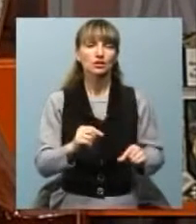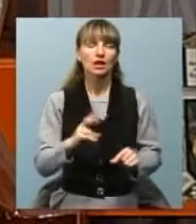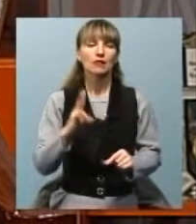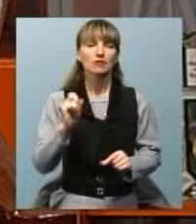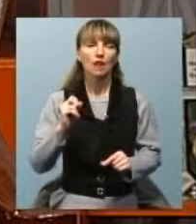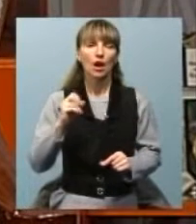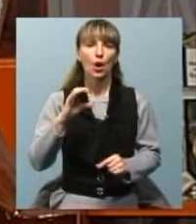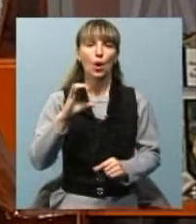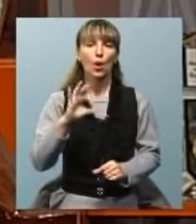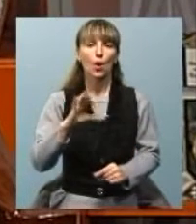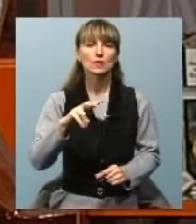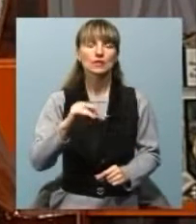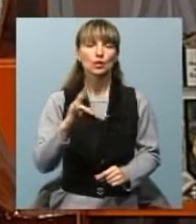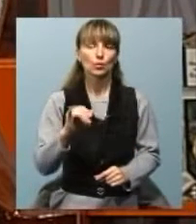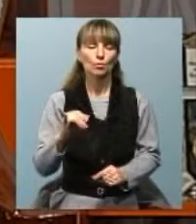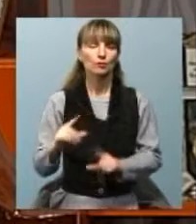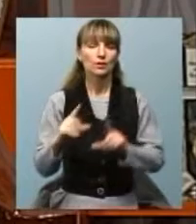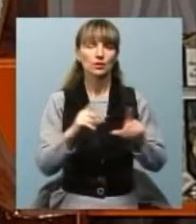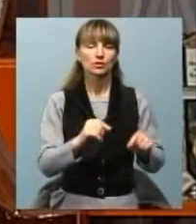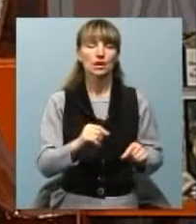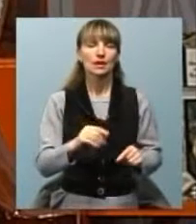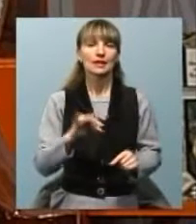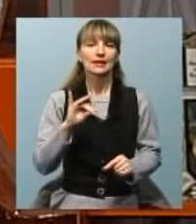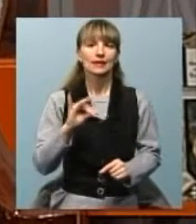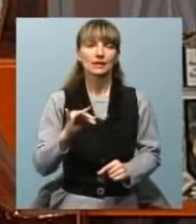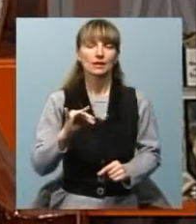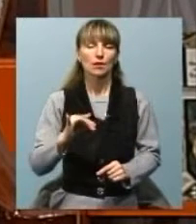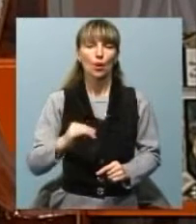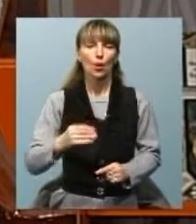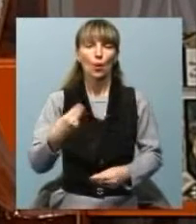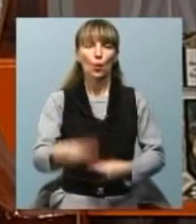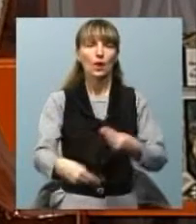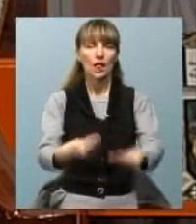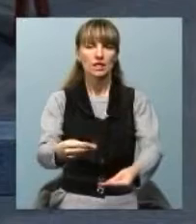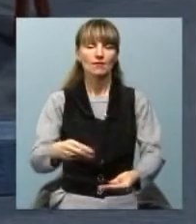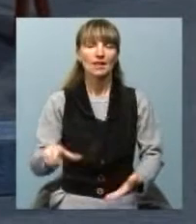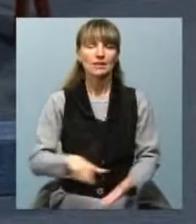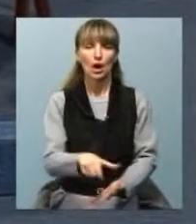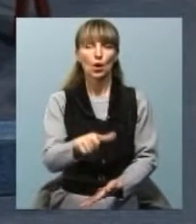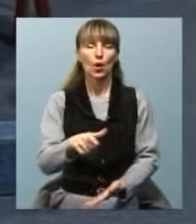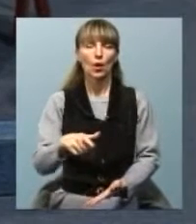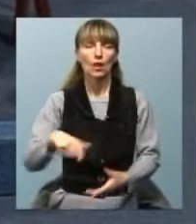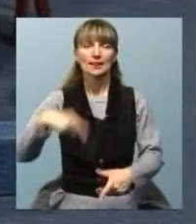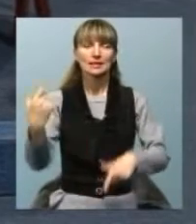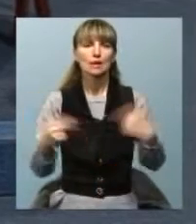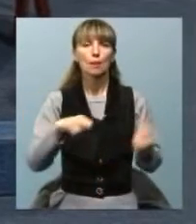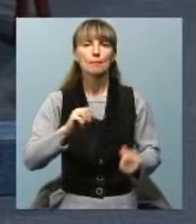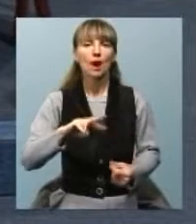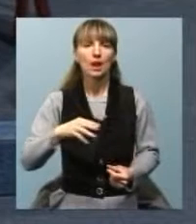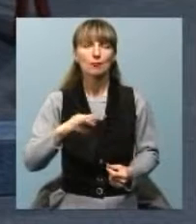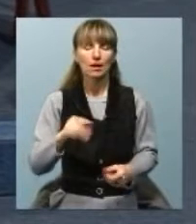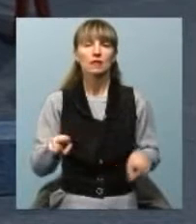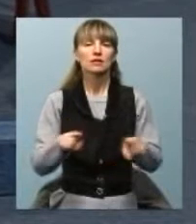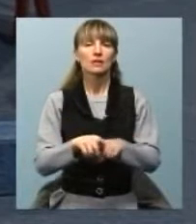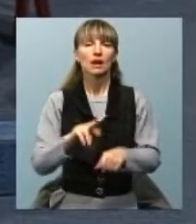миряни стеляли його дорогу листями пальми. А так як в Україні не ростуть